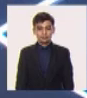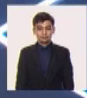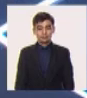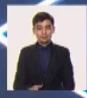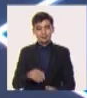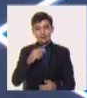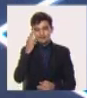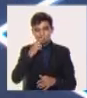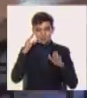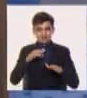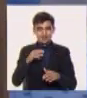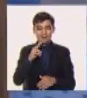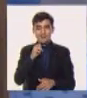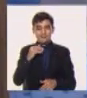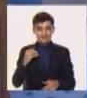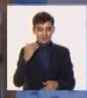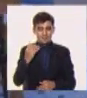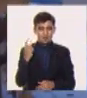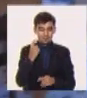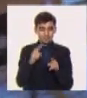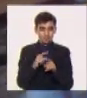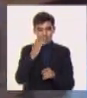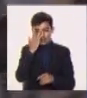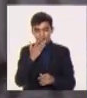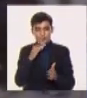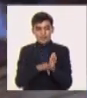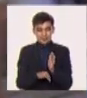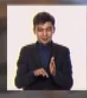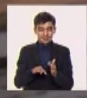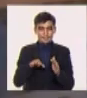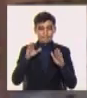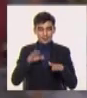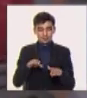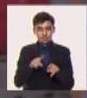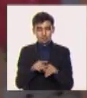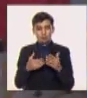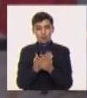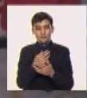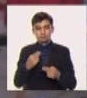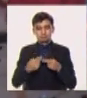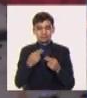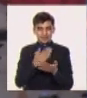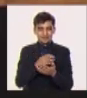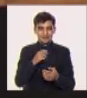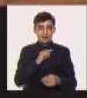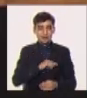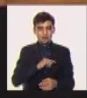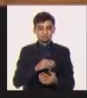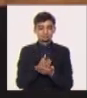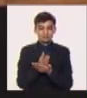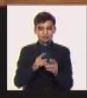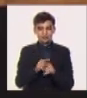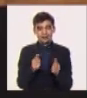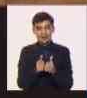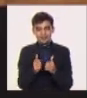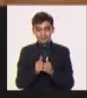В столице владельцы кафе без летних площадок столкнулись с новыми препятствиями. Чтобы работать, не нарушая карантин, они поставили